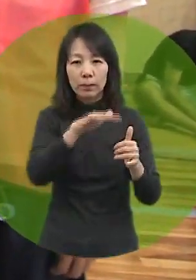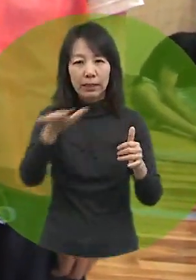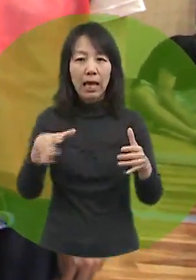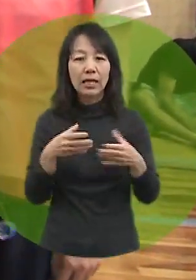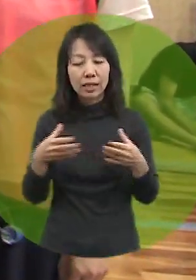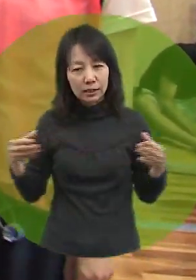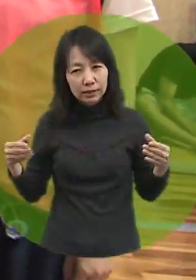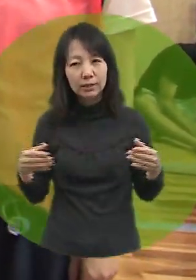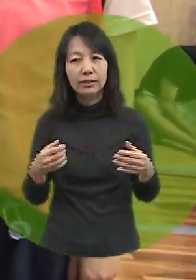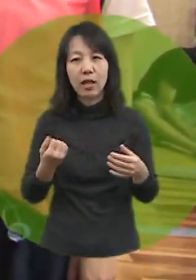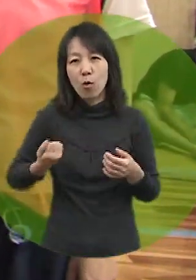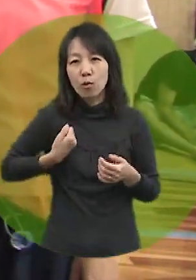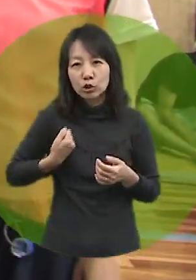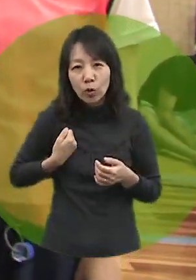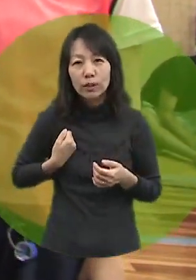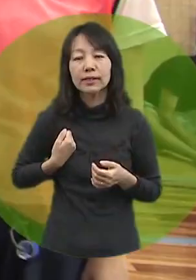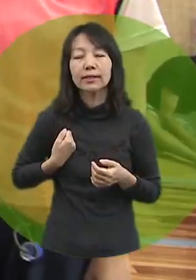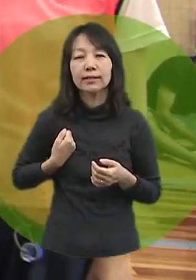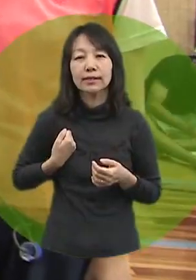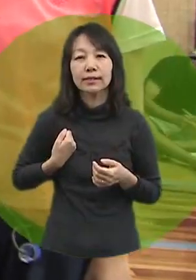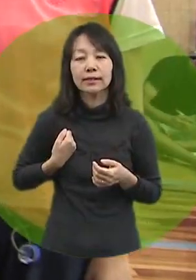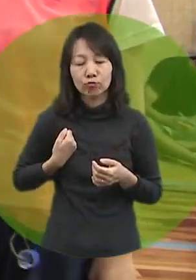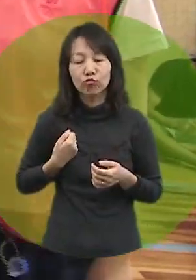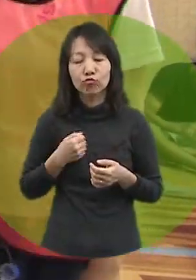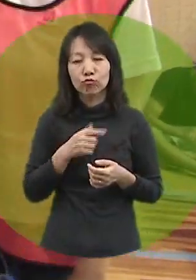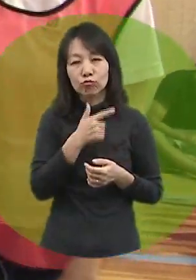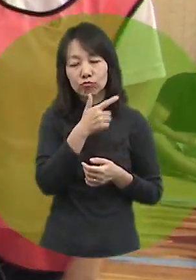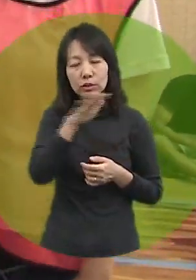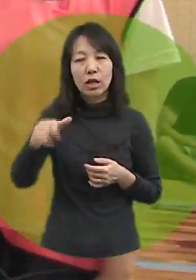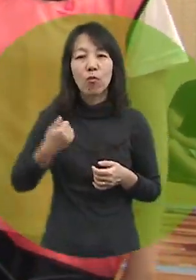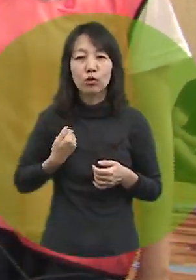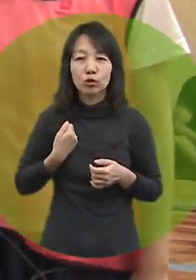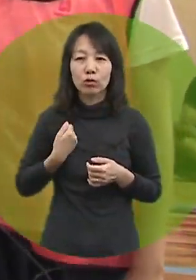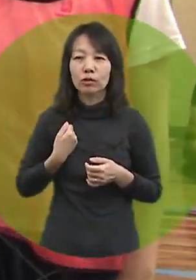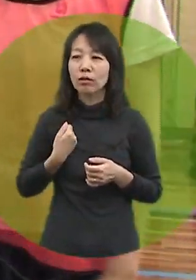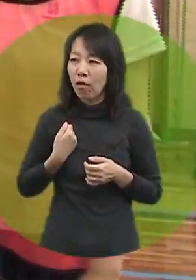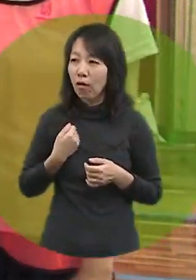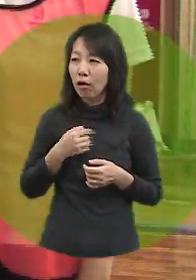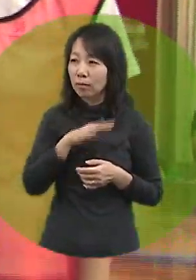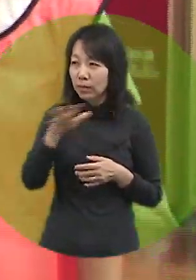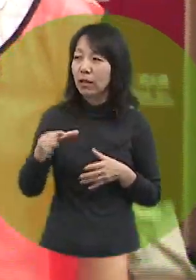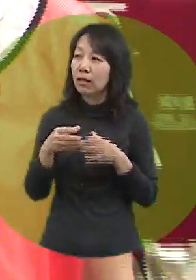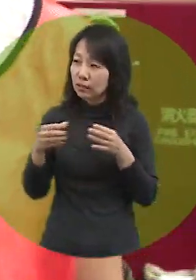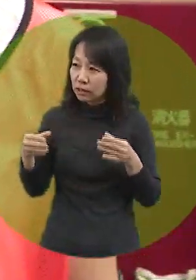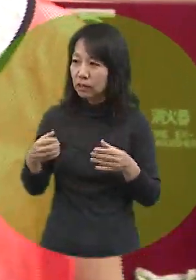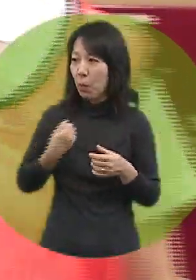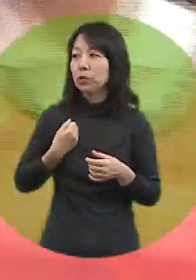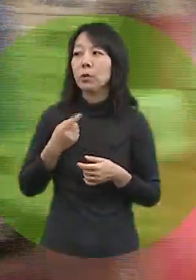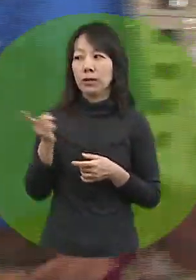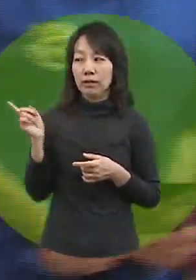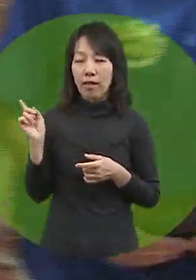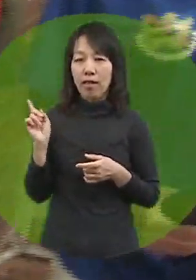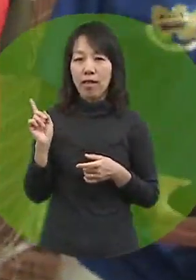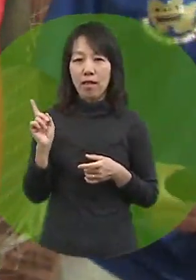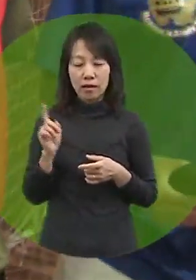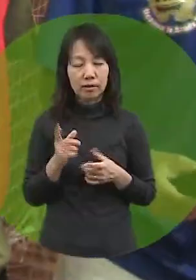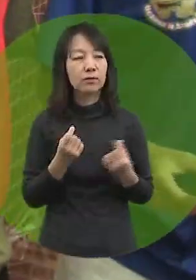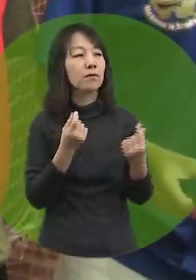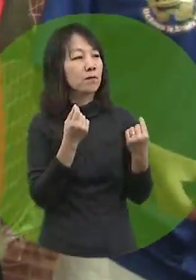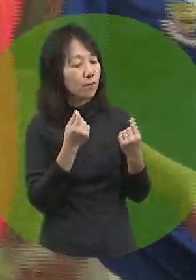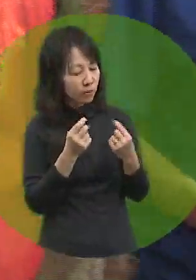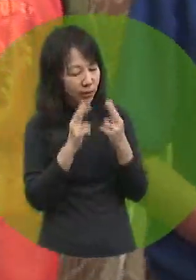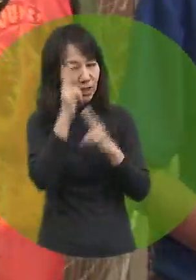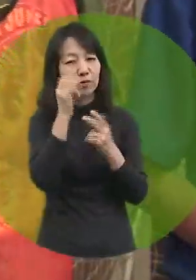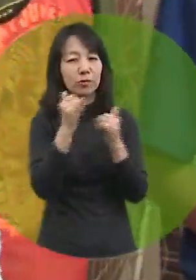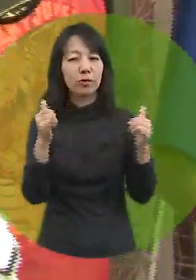てきただから、みんな面白い。 面白い？みんな優しいし面白いって。 人柄がね、沖縄の人は優